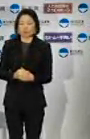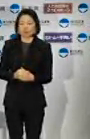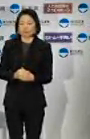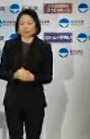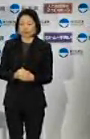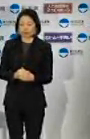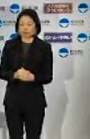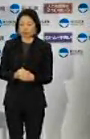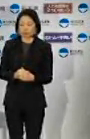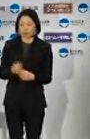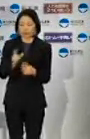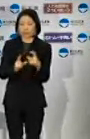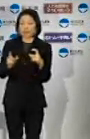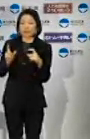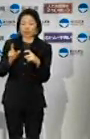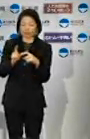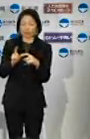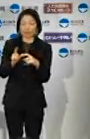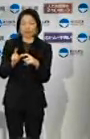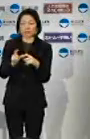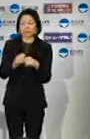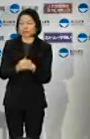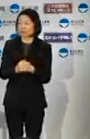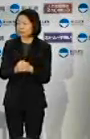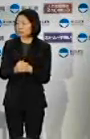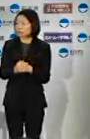こう中に入っていくやつですね、国中は